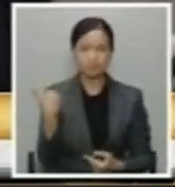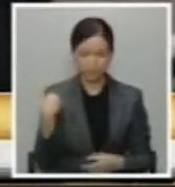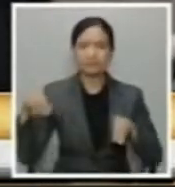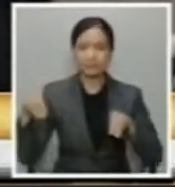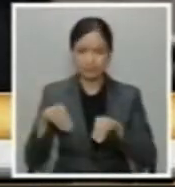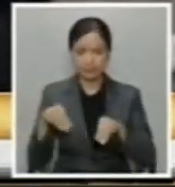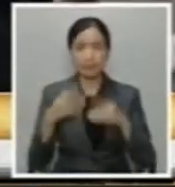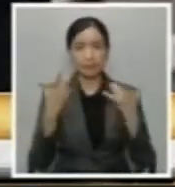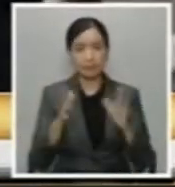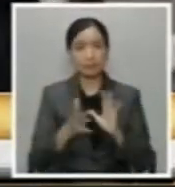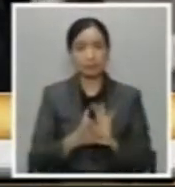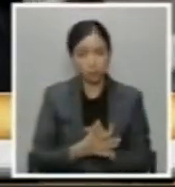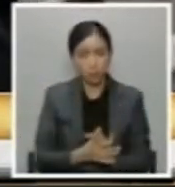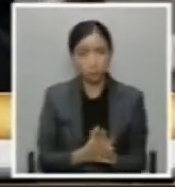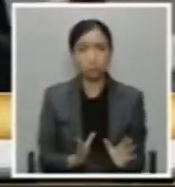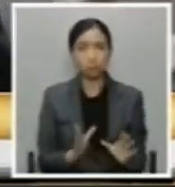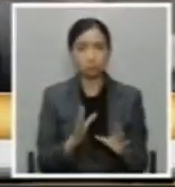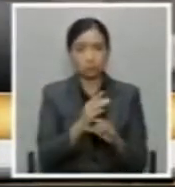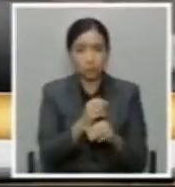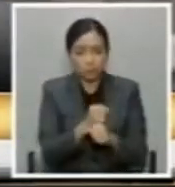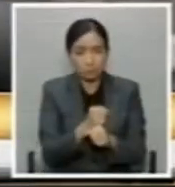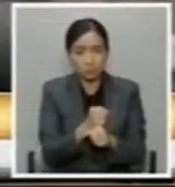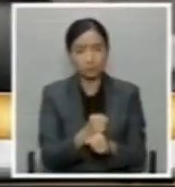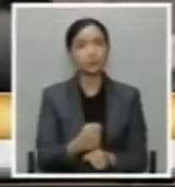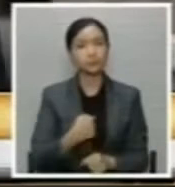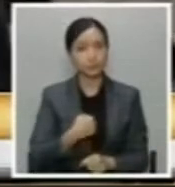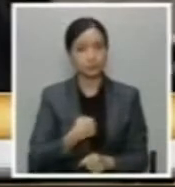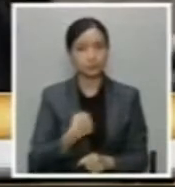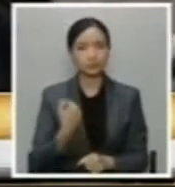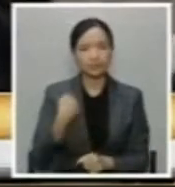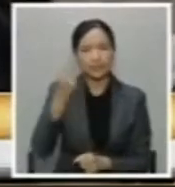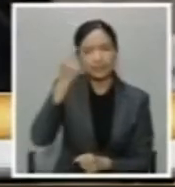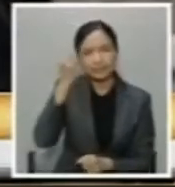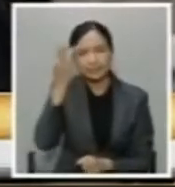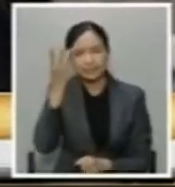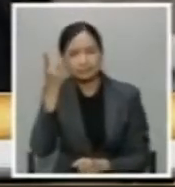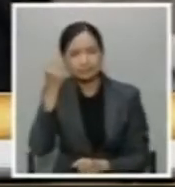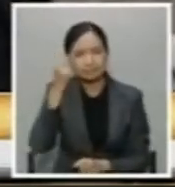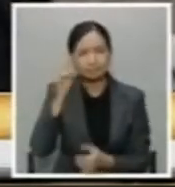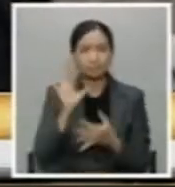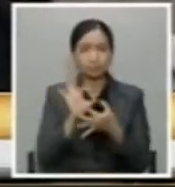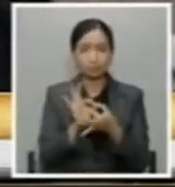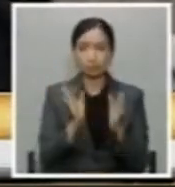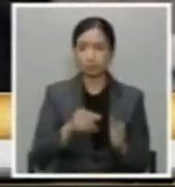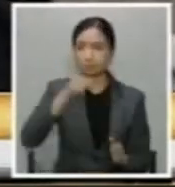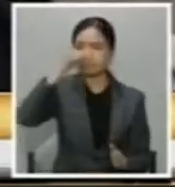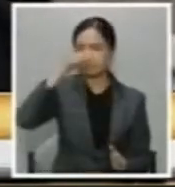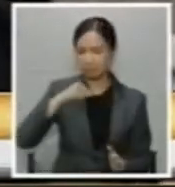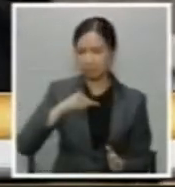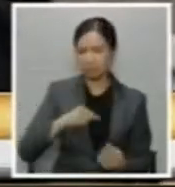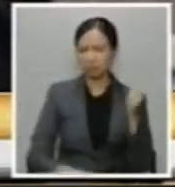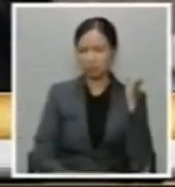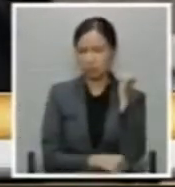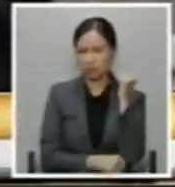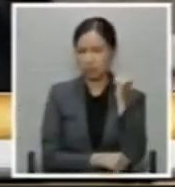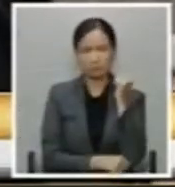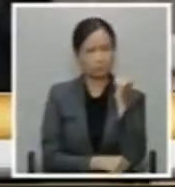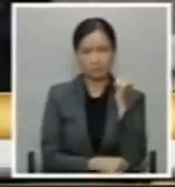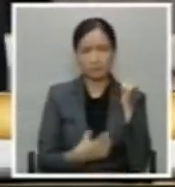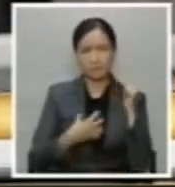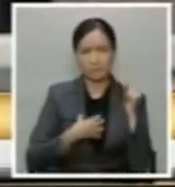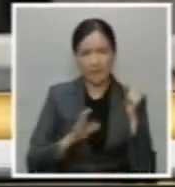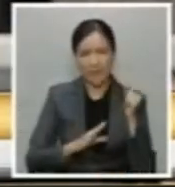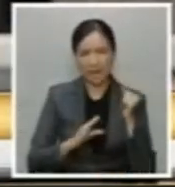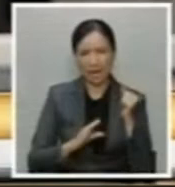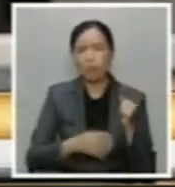รื่อยๆและโดยสรุปสั้นๆเนี่ยก็คือเรามีความกังวลไม่อยากให้คนไทยต้องจนในวัยแก่